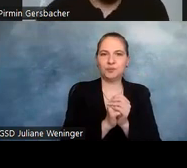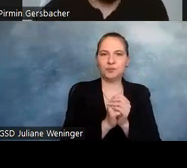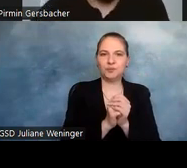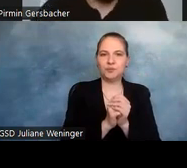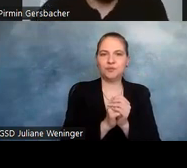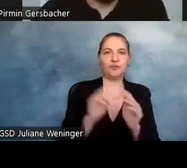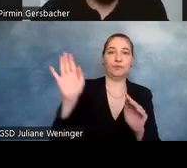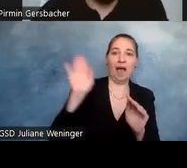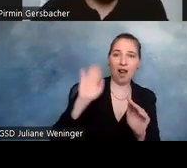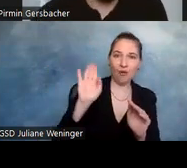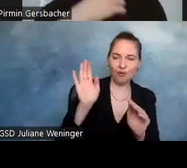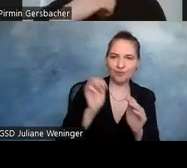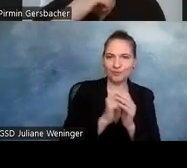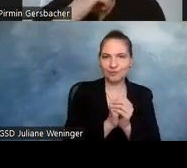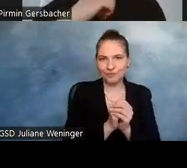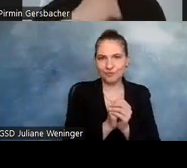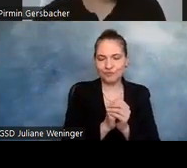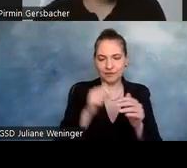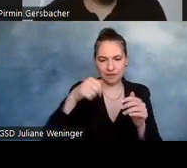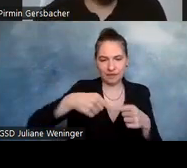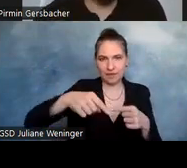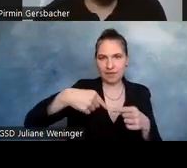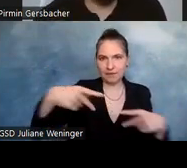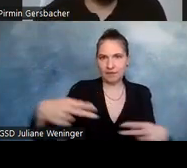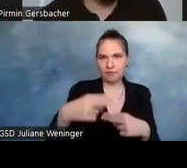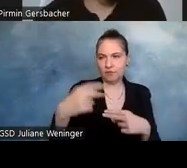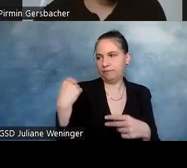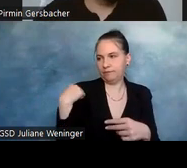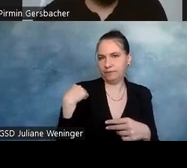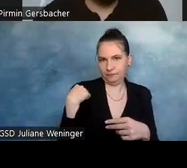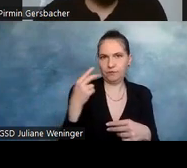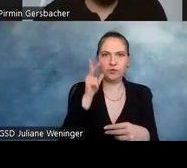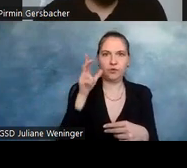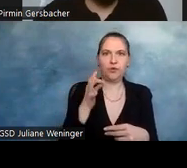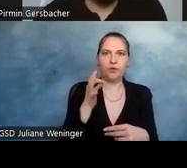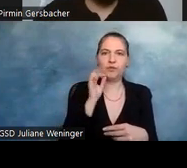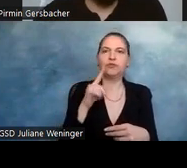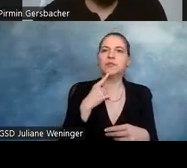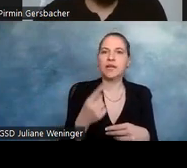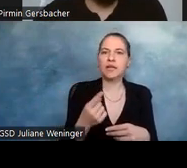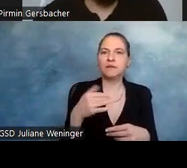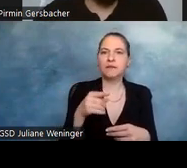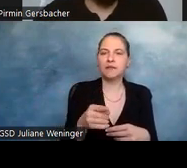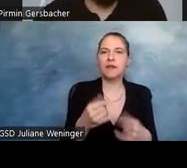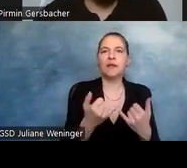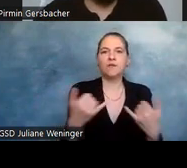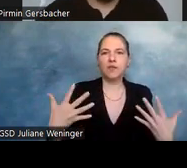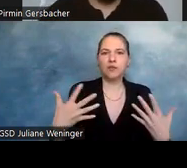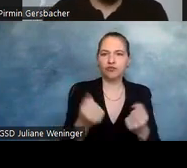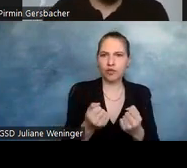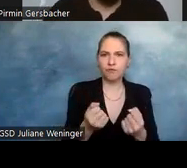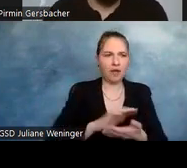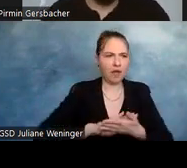erstmal Hallo von mir. In dem Abschnitt geht es jetzt, wie Gottfried ja auch schon gemeint hat, darum, wie kann man einfach